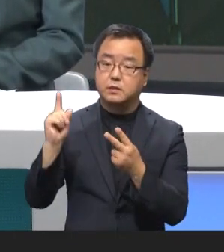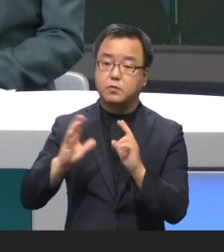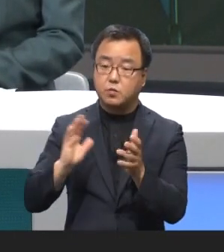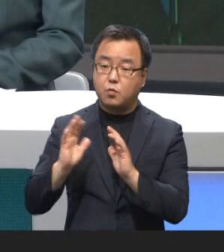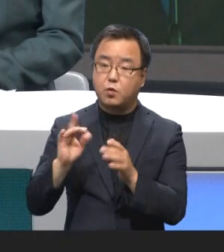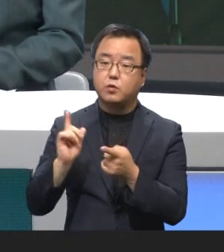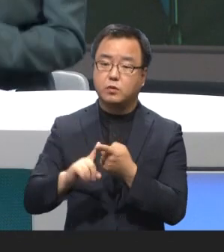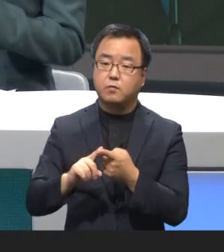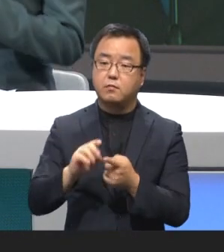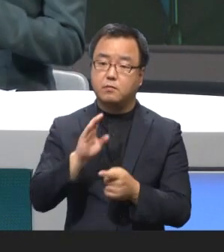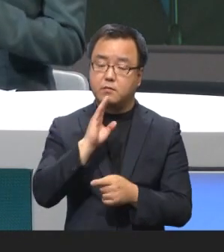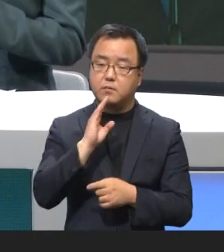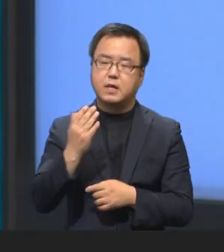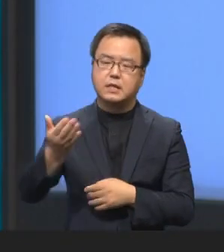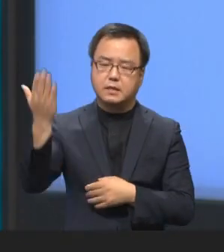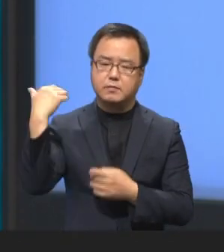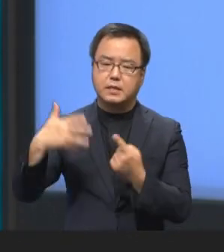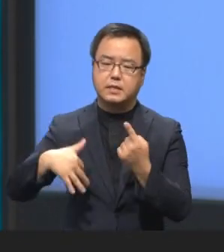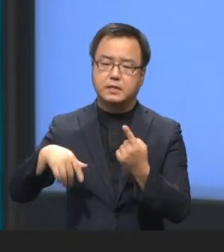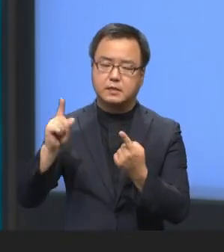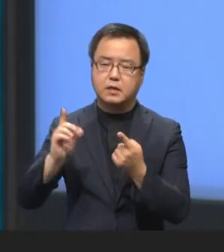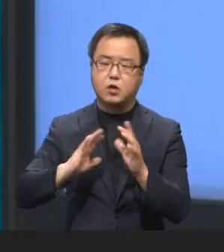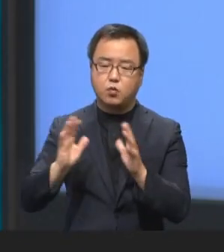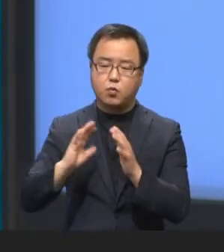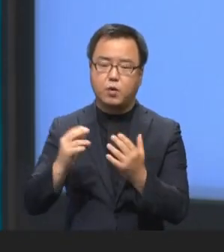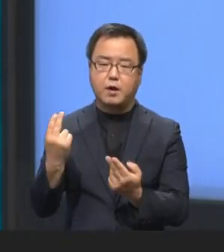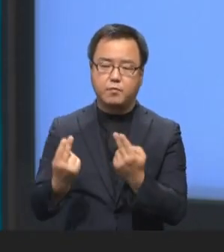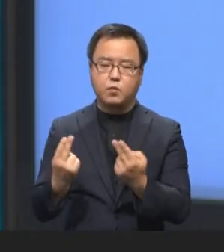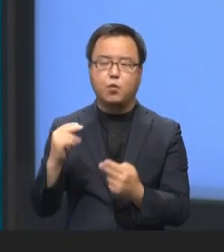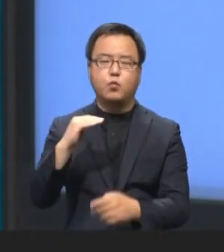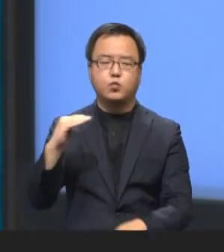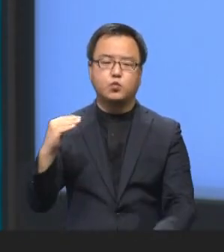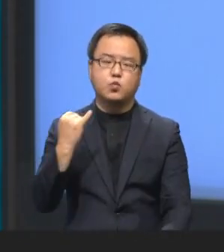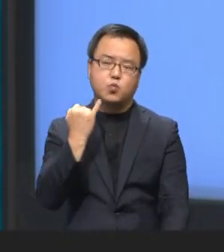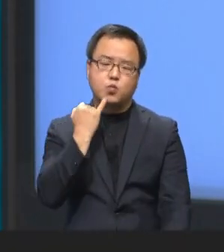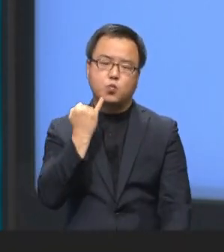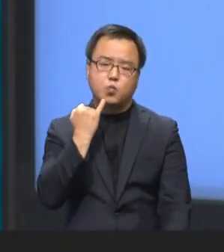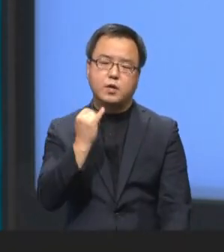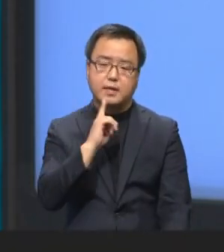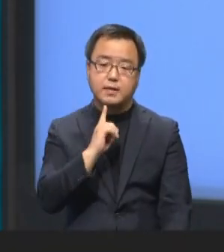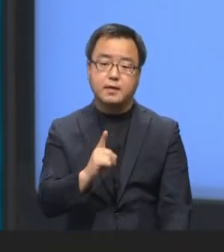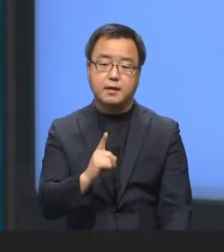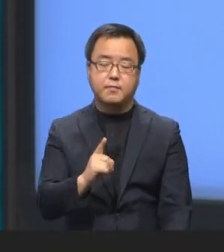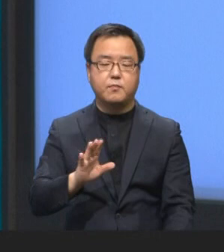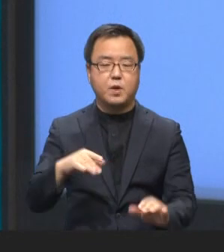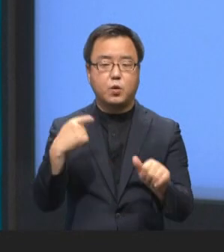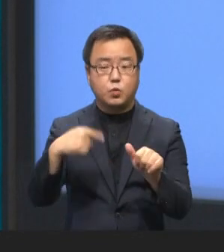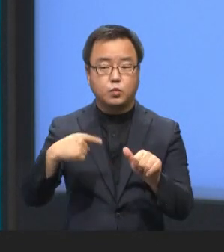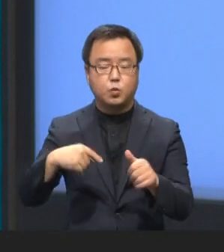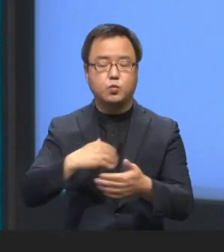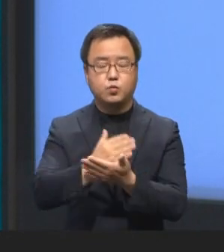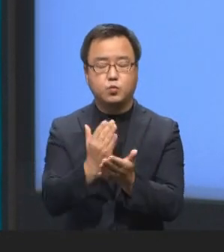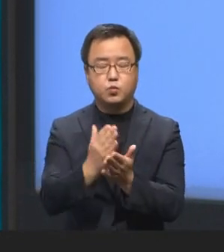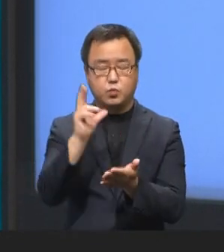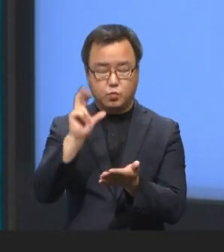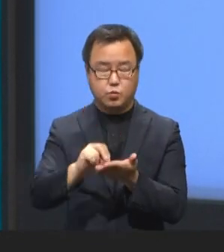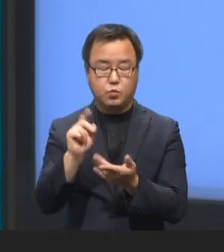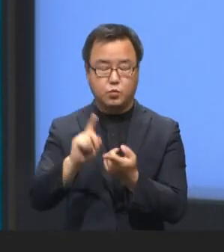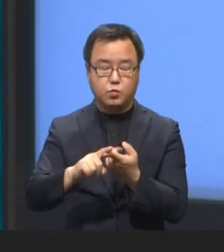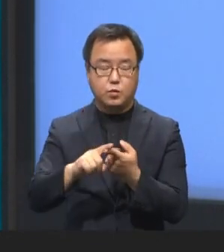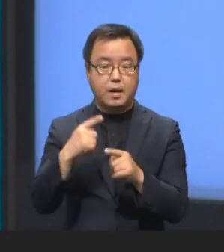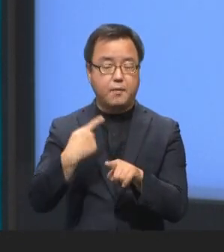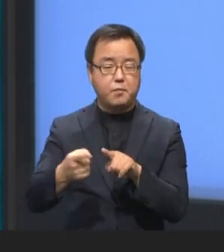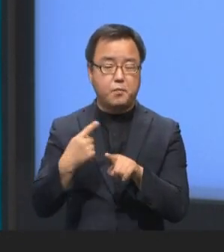관해서는 그래도 지난 1차 토론에 비해서는 조금 더 수준이 높았다는 평가가 많은데요. 예. 이 교육 분야에 대한